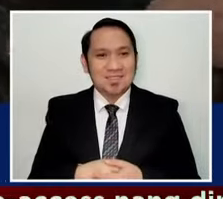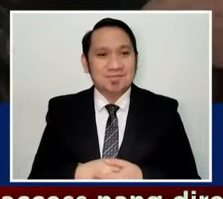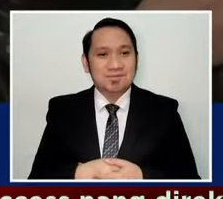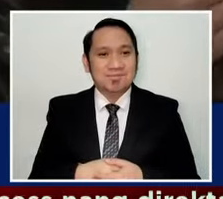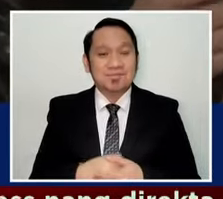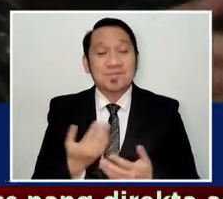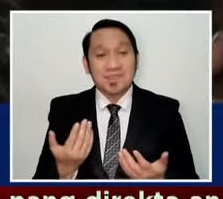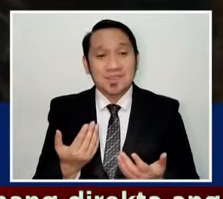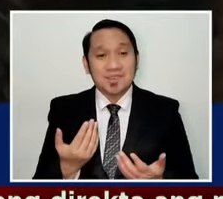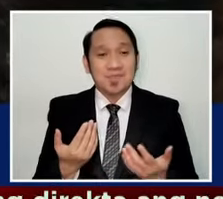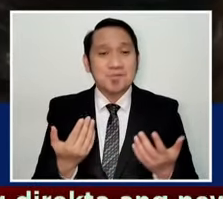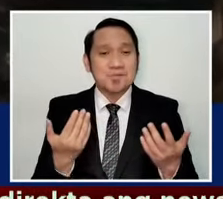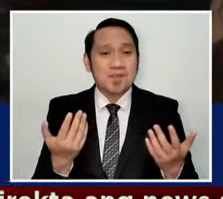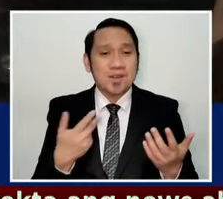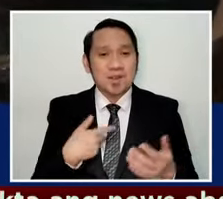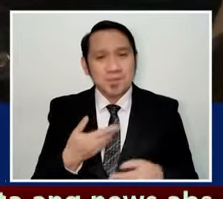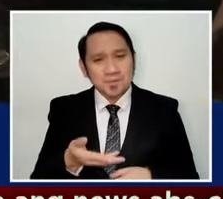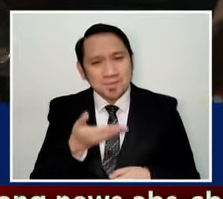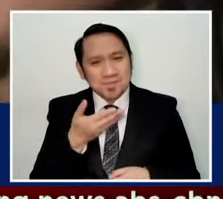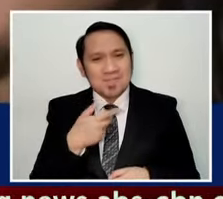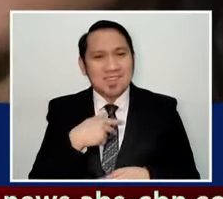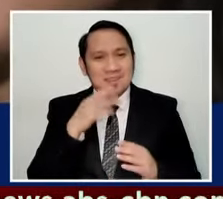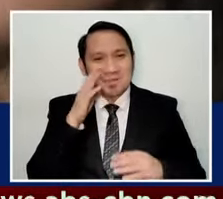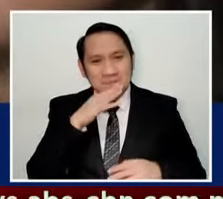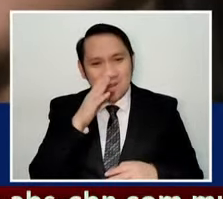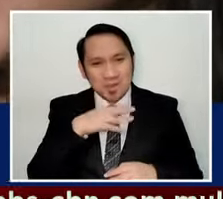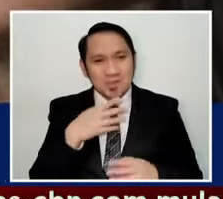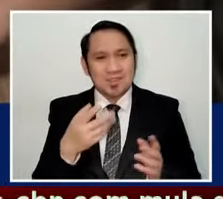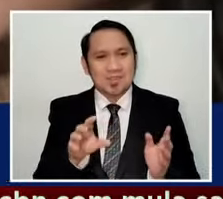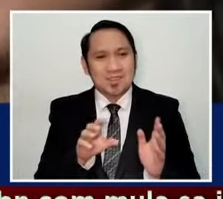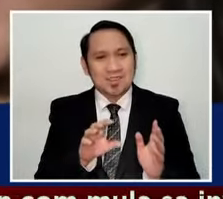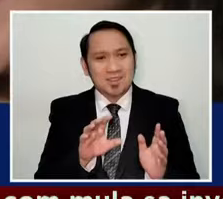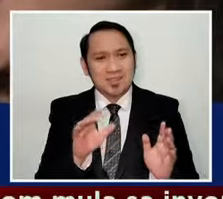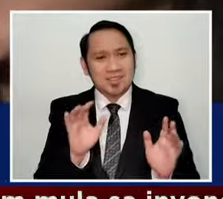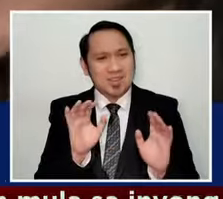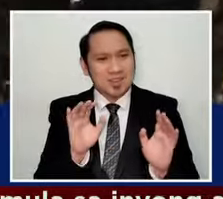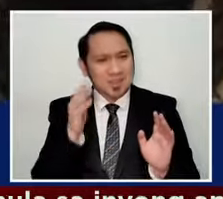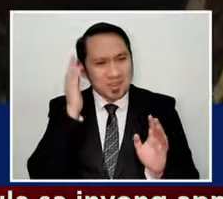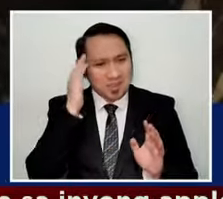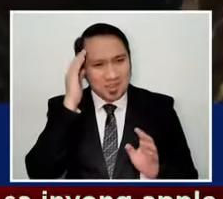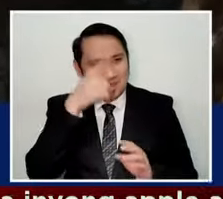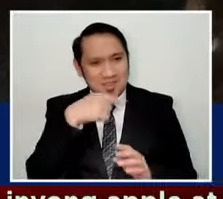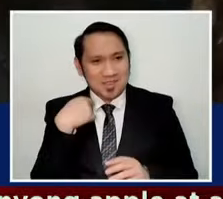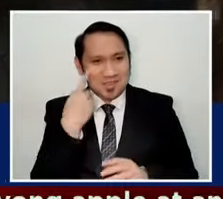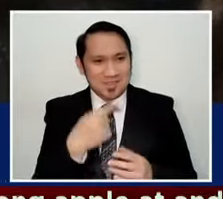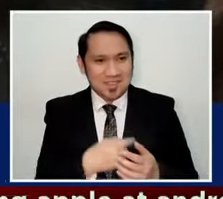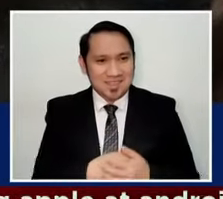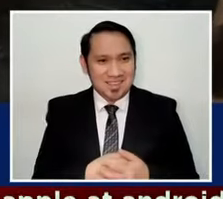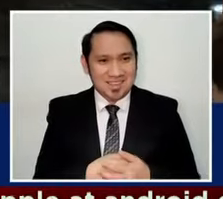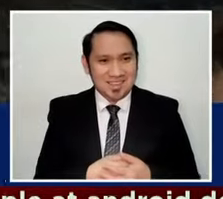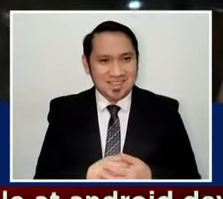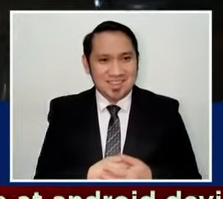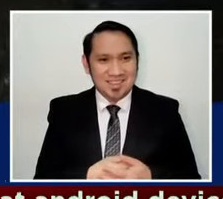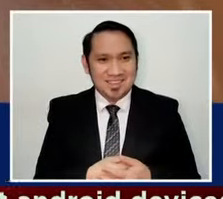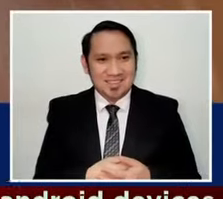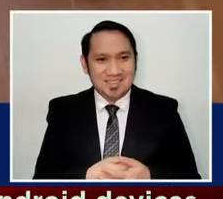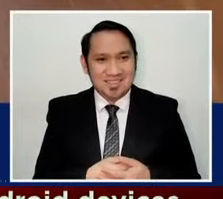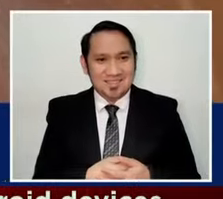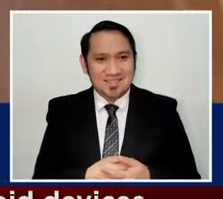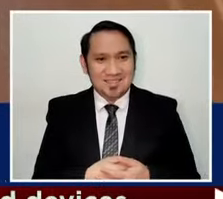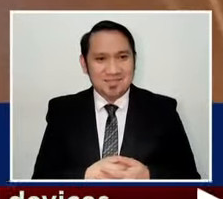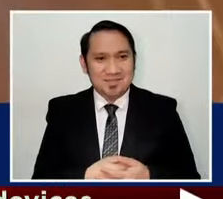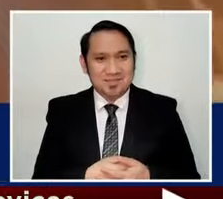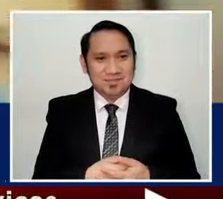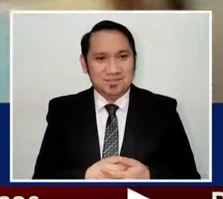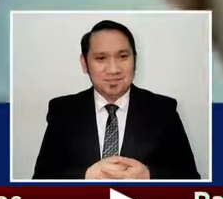Ito yung process ko. May naamoy kang mabaho, so parang ganito na yung mukha mo, di ba? Ah, kala ko naman